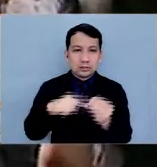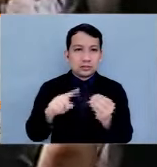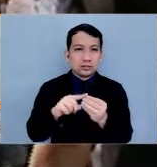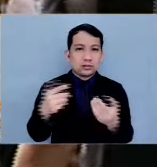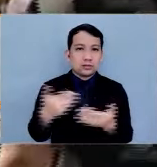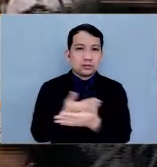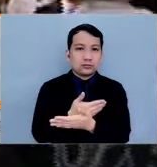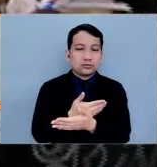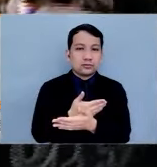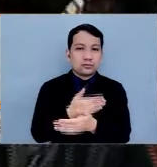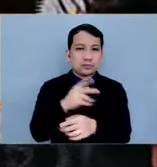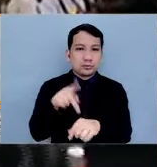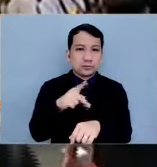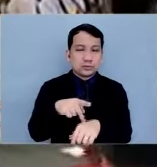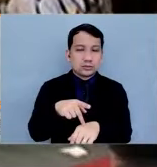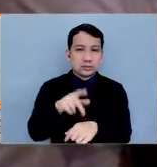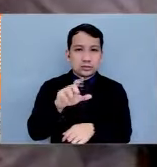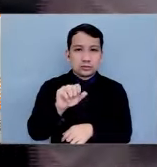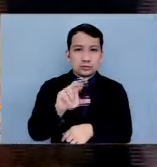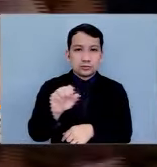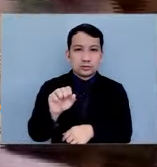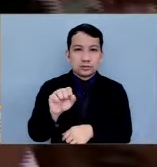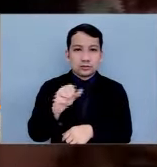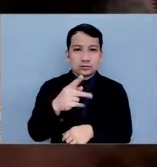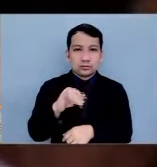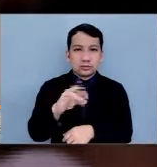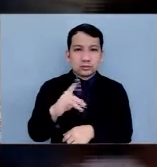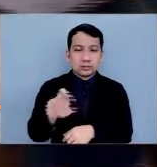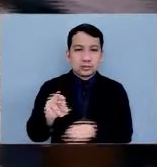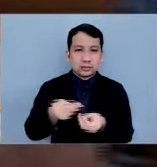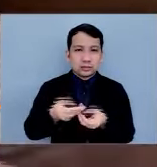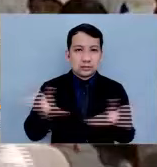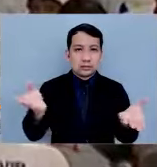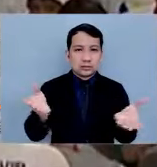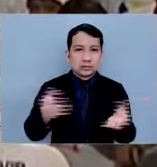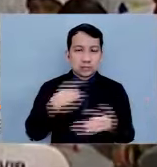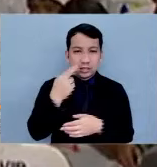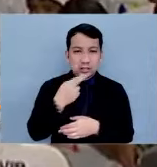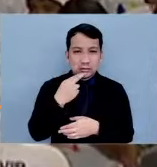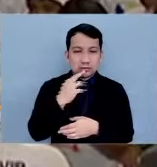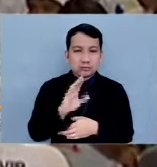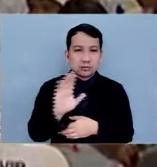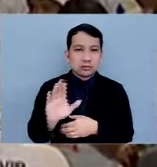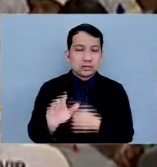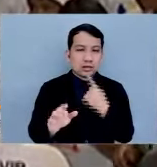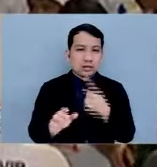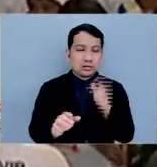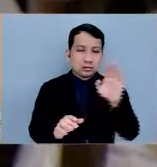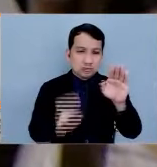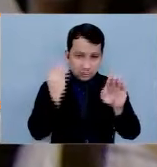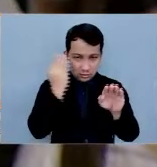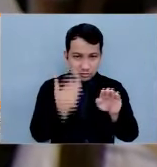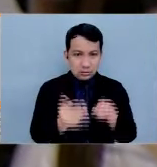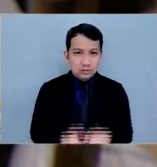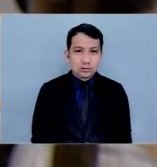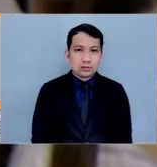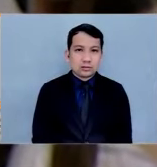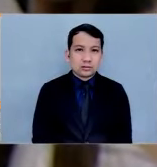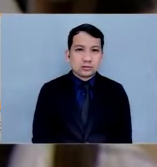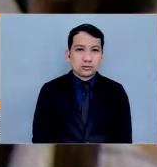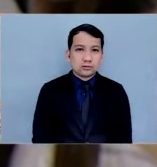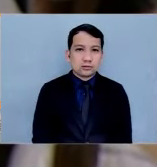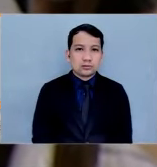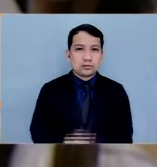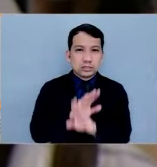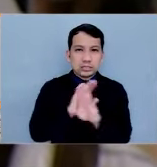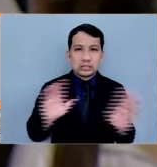caravan sa Sultan Kudarat kahapon. Namigay siya noon ng mga bigas, sabay pa sa rin sa kanyang mga kritiko. Hindi tayo titigil